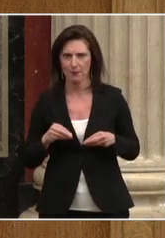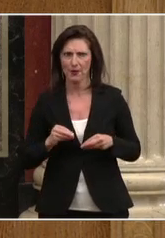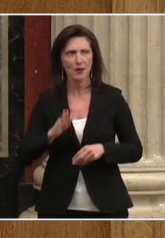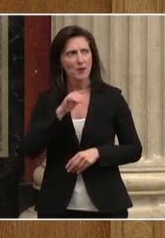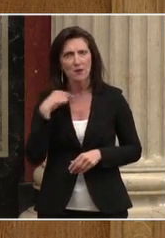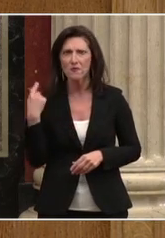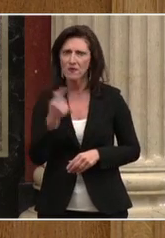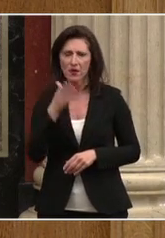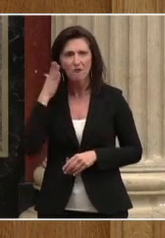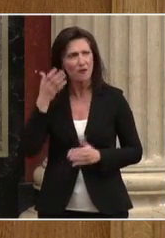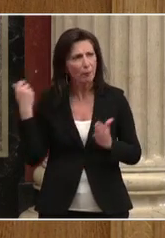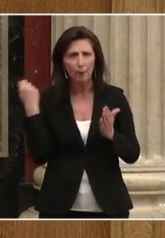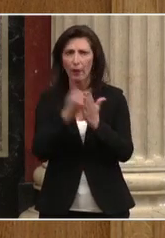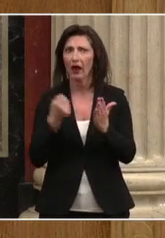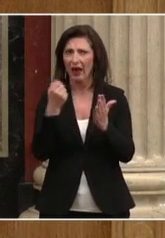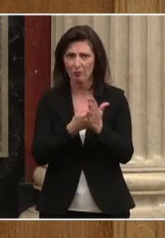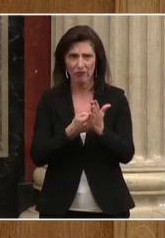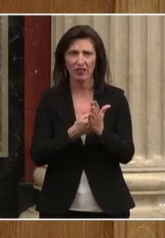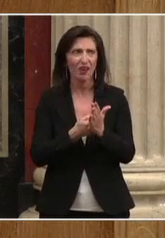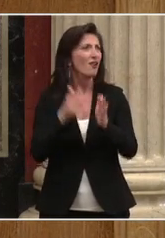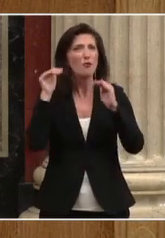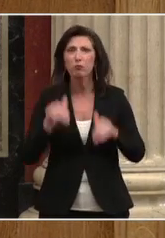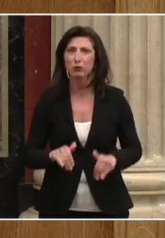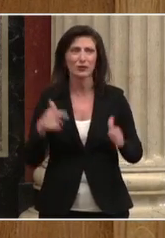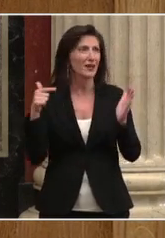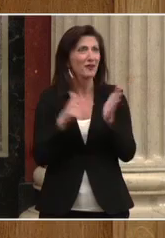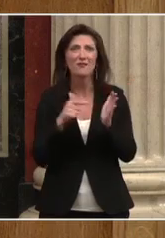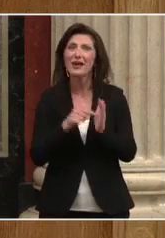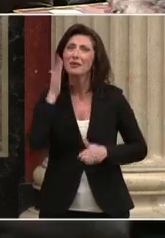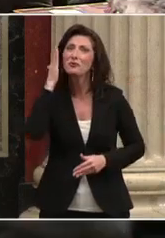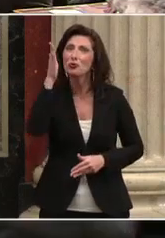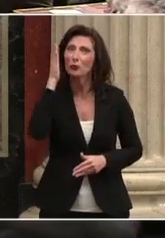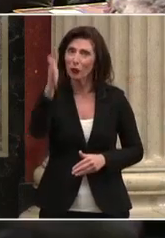sie ankämpfen, weil auch das schulden wir unserer Zukunft.